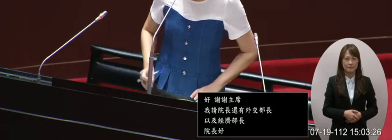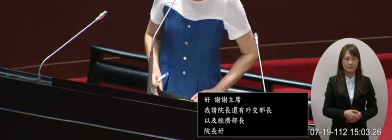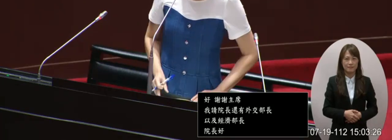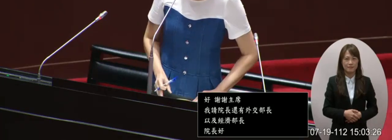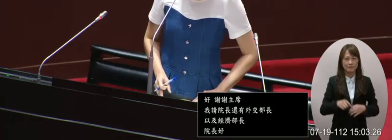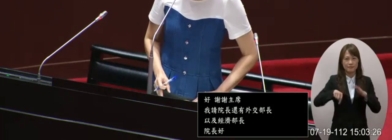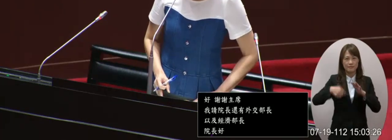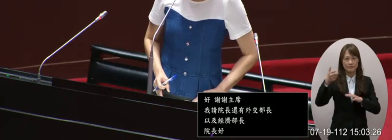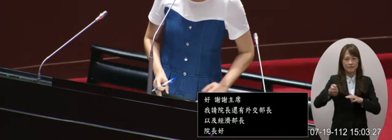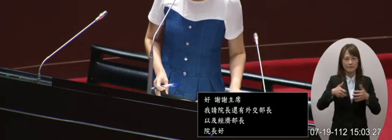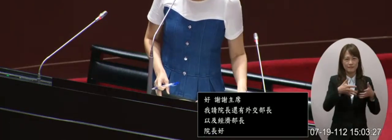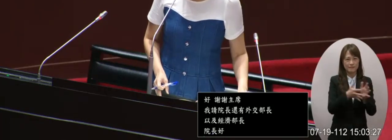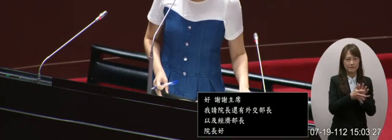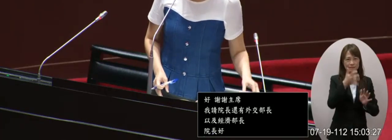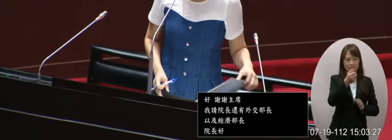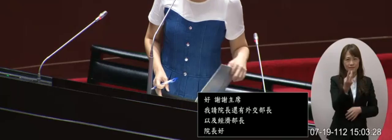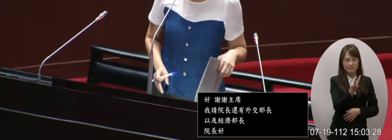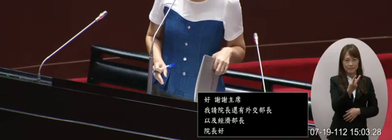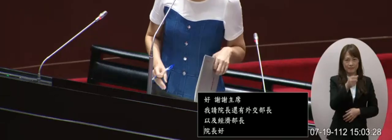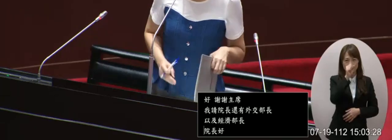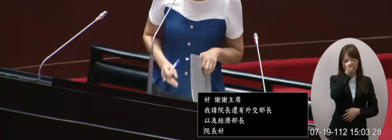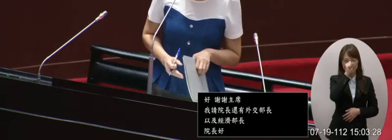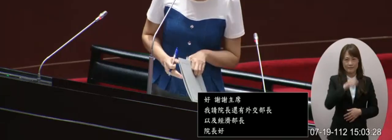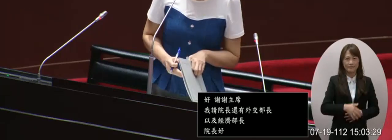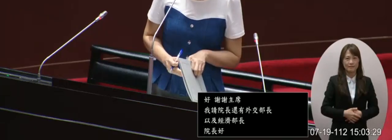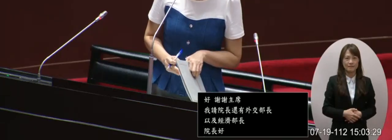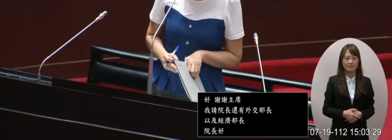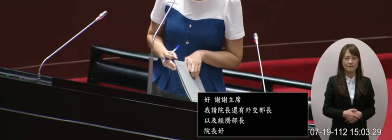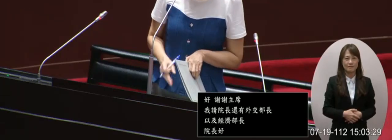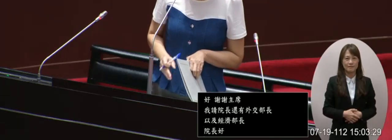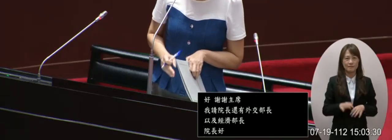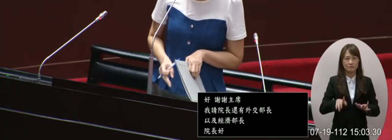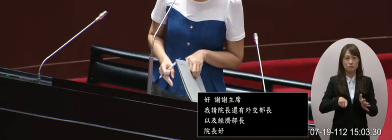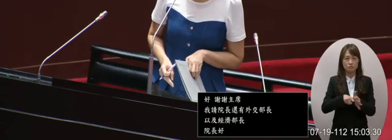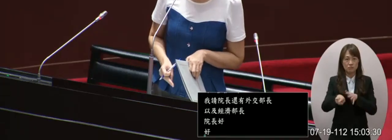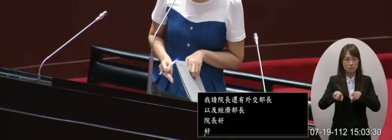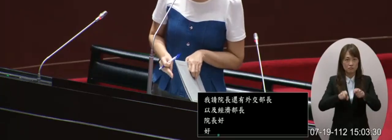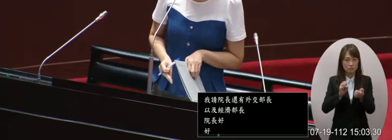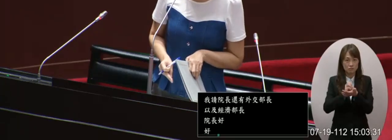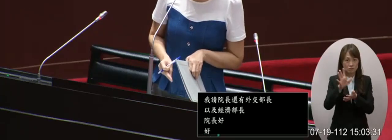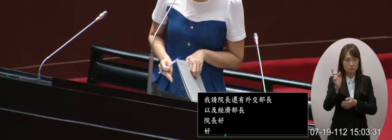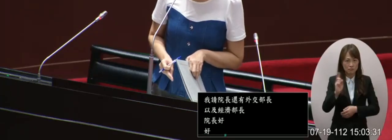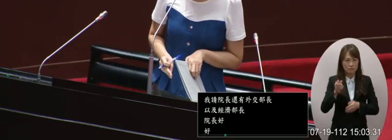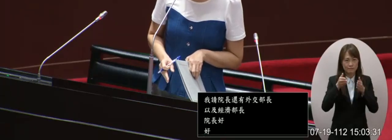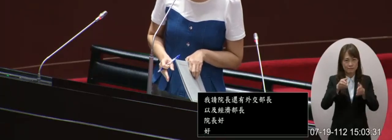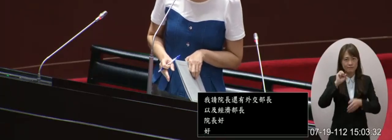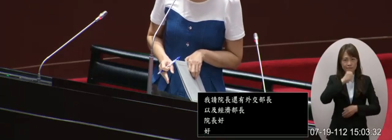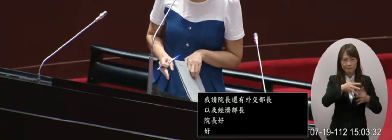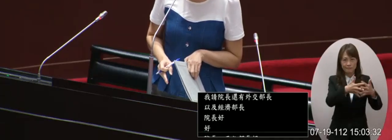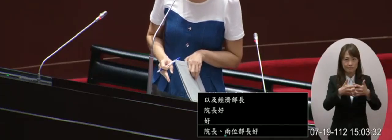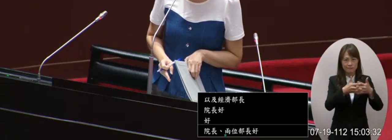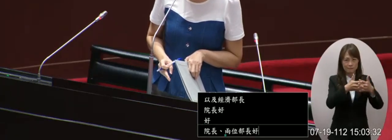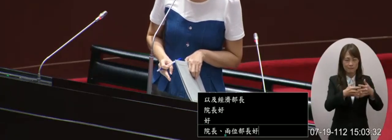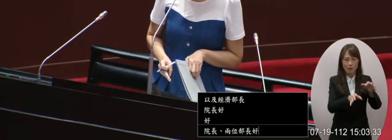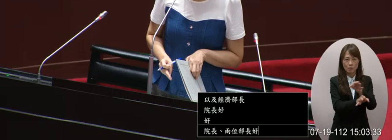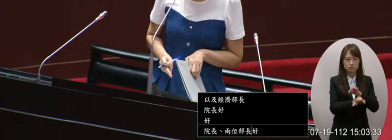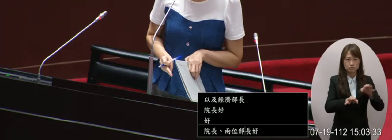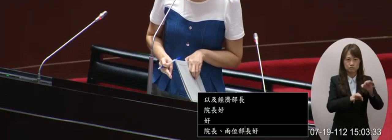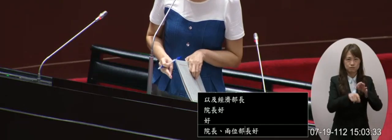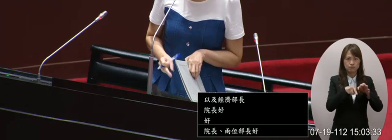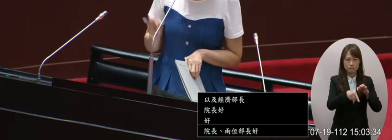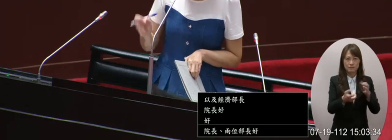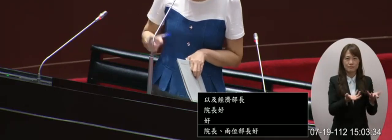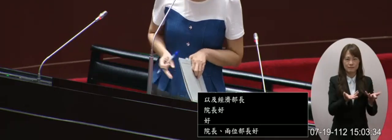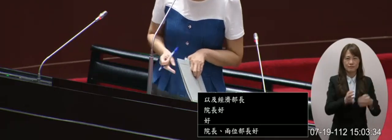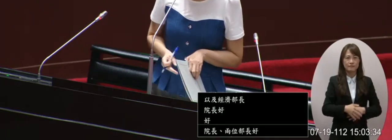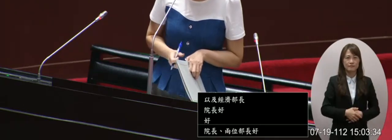好，院长、两位部长好。今天我们其实专案报告就是针对我们台美之间的贸易倡议，我